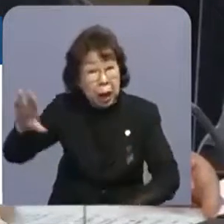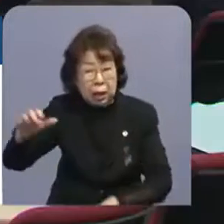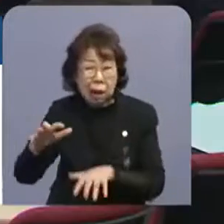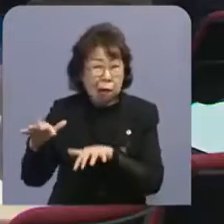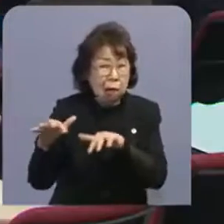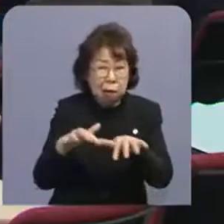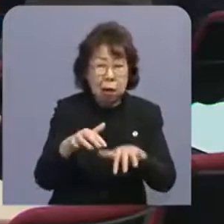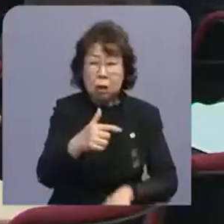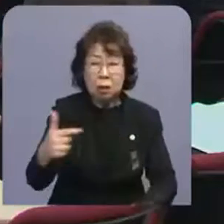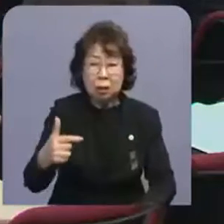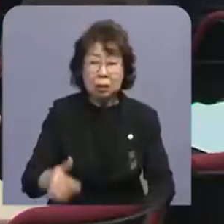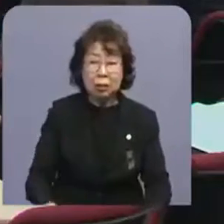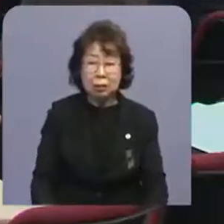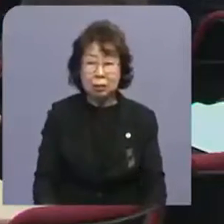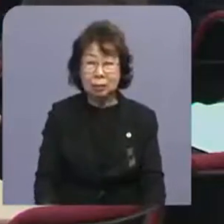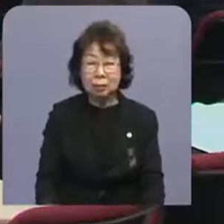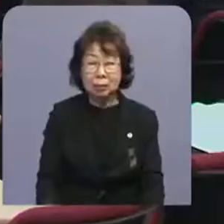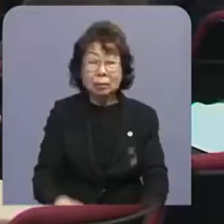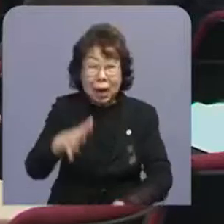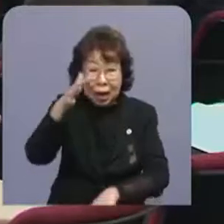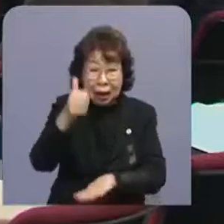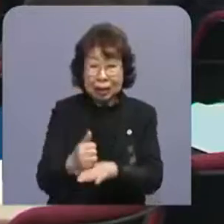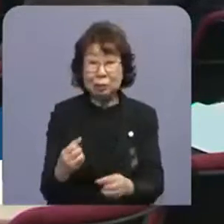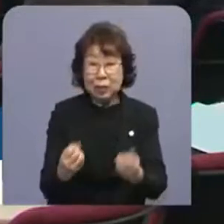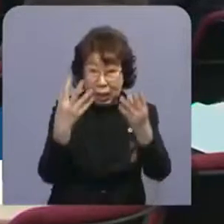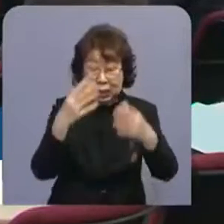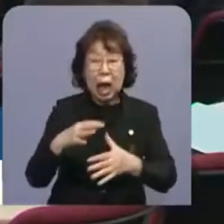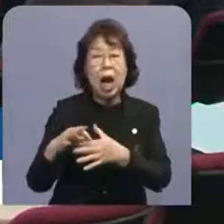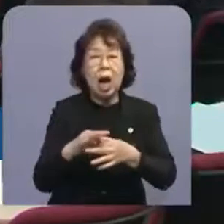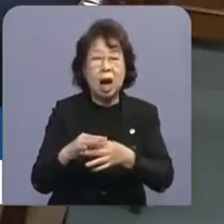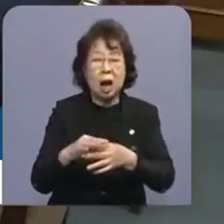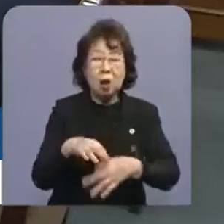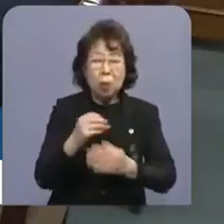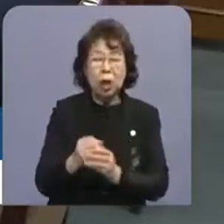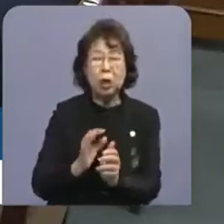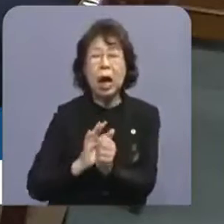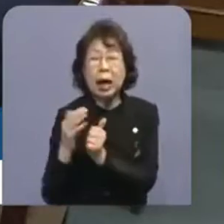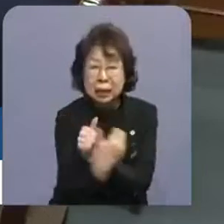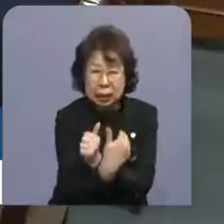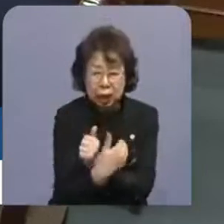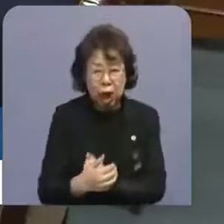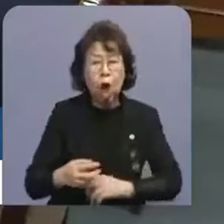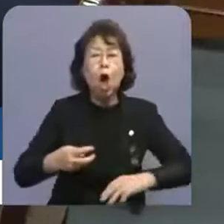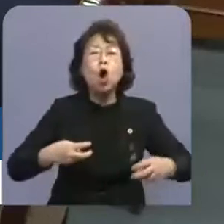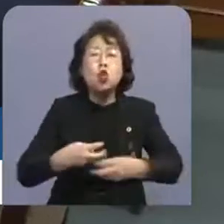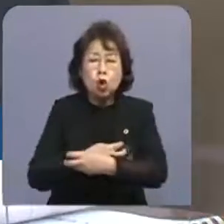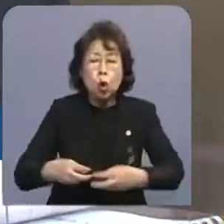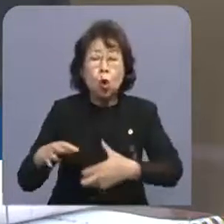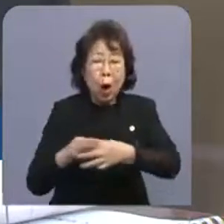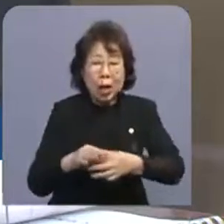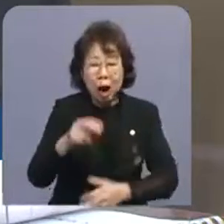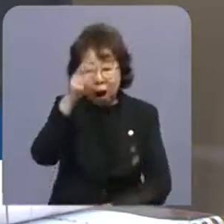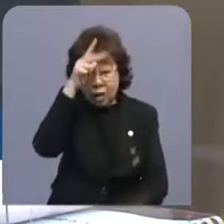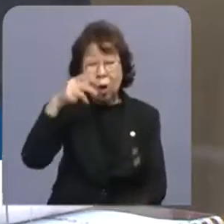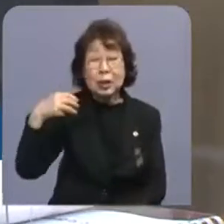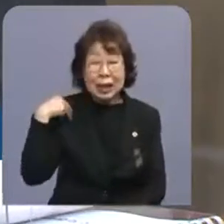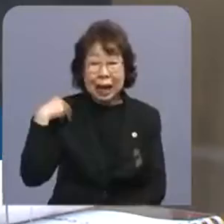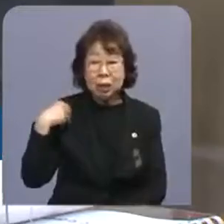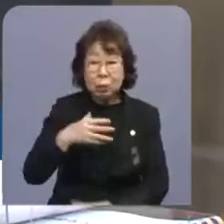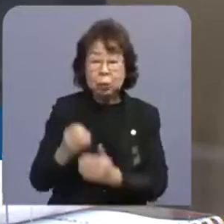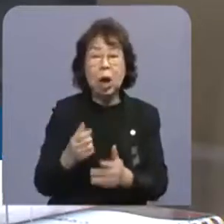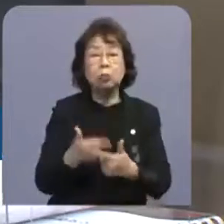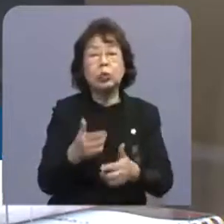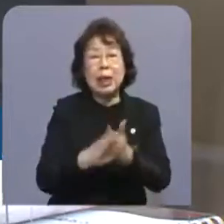놓으면서. 다중운집 행사 안전과 교통관리 등 주민 안전과 밀접한 경찰 사무를 책임지는